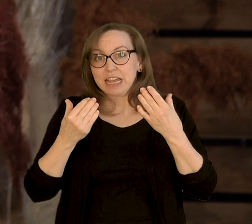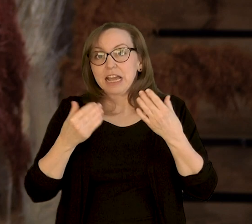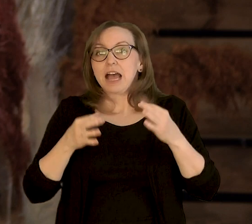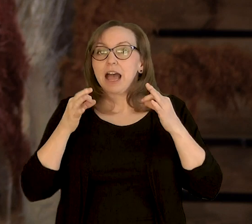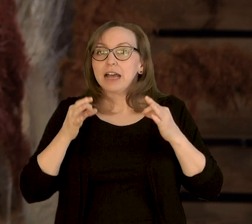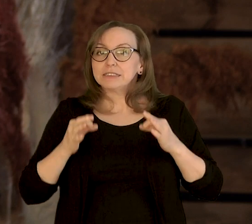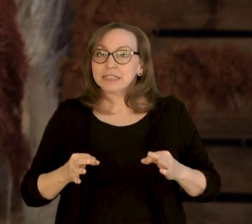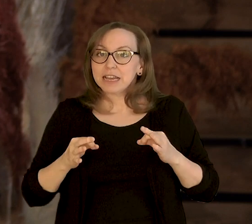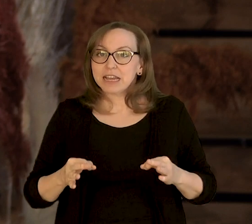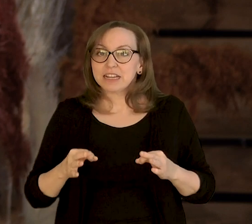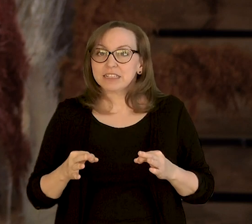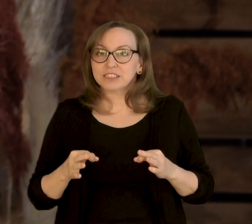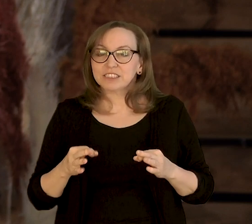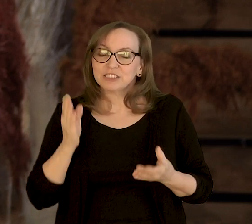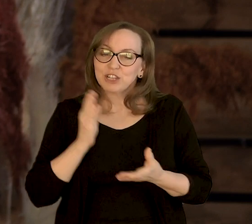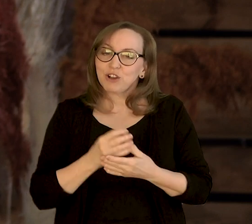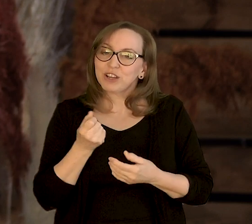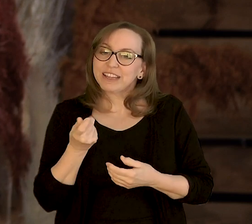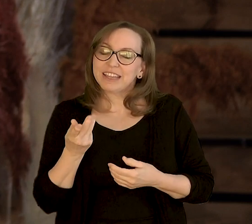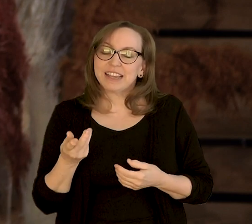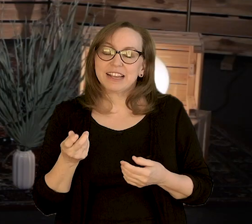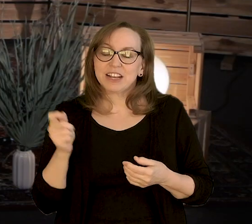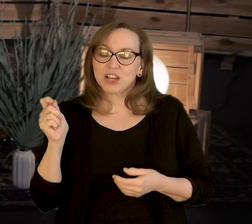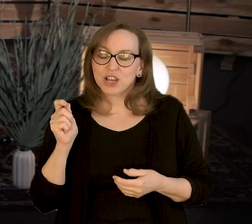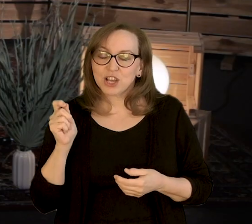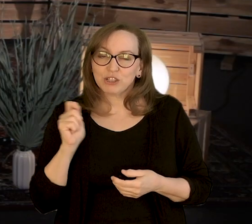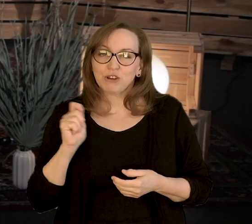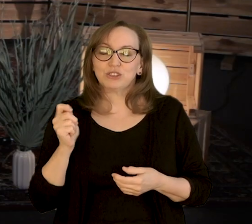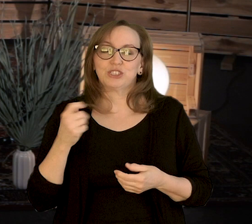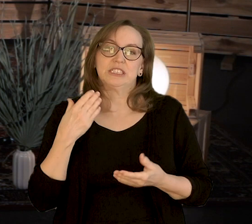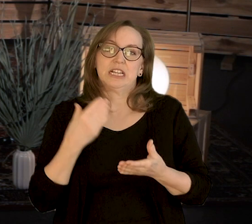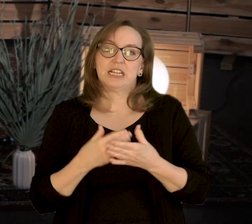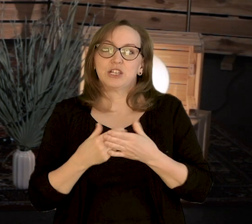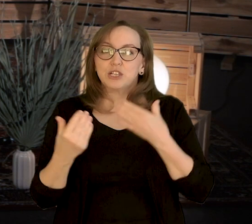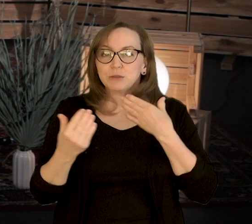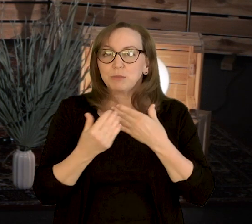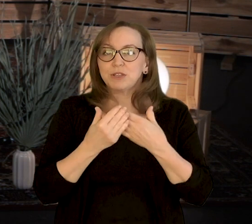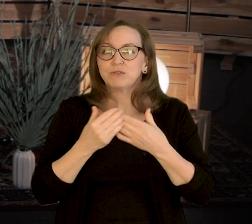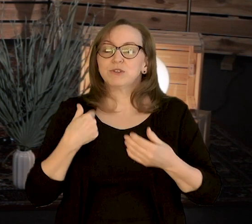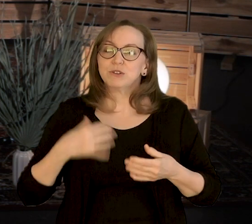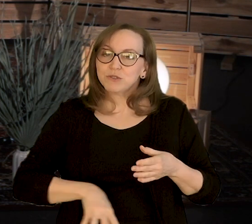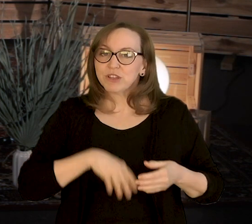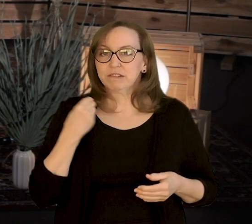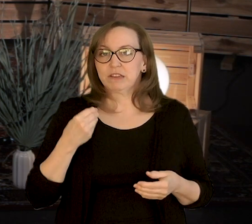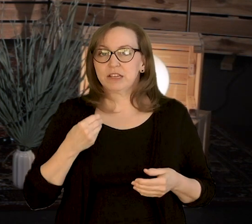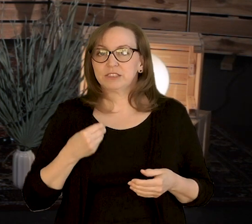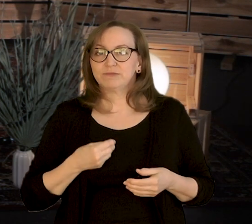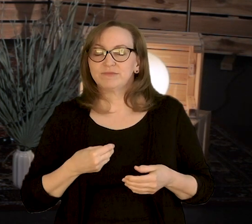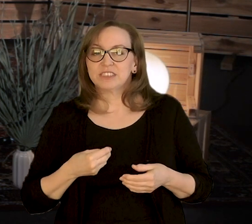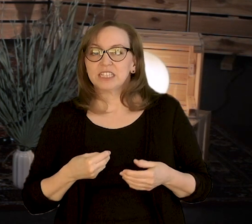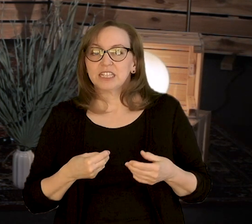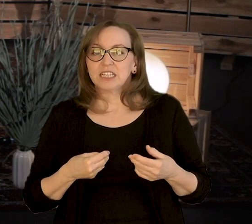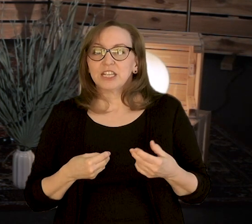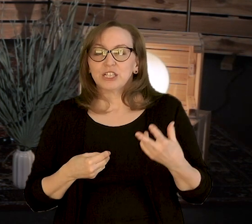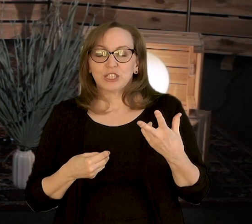do kilku godzin ze względu na zbliżające się święta. Tych dwóch. Bez